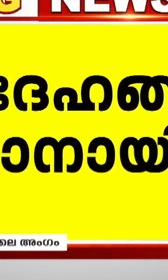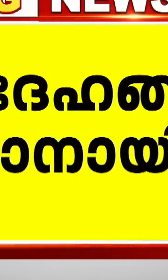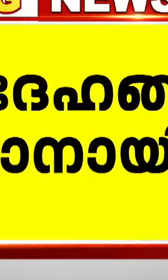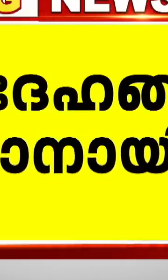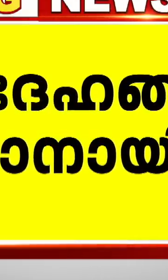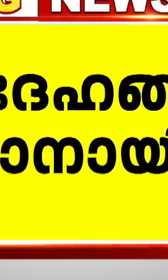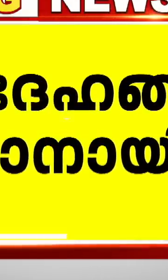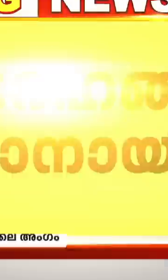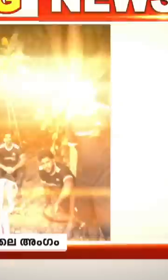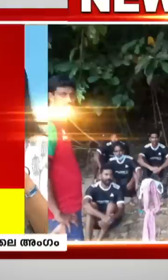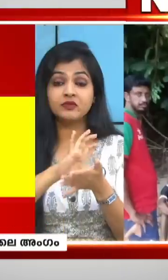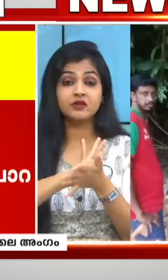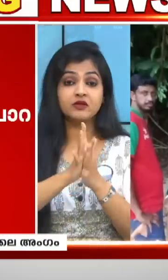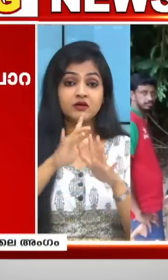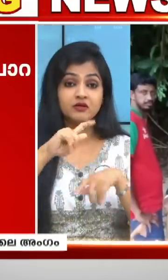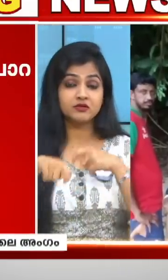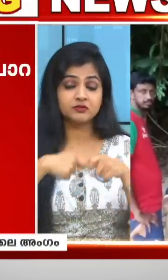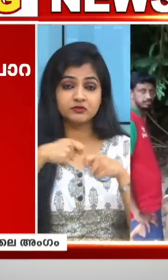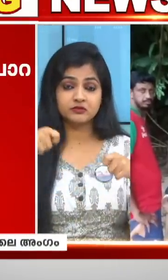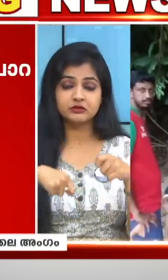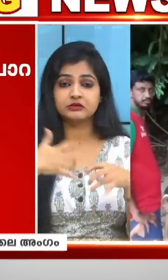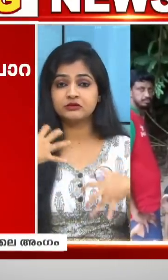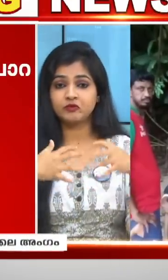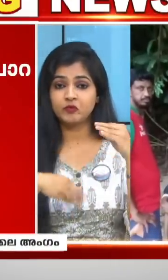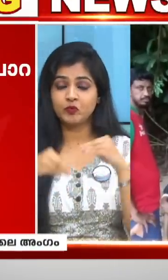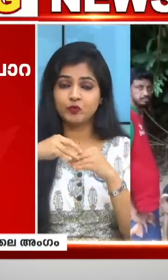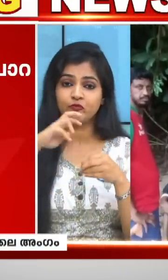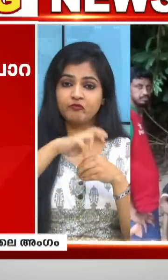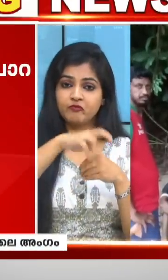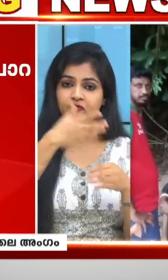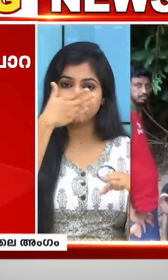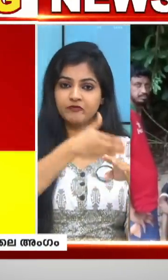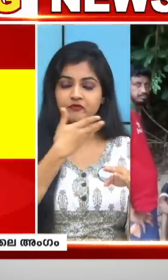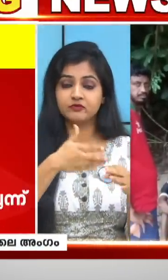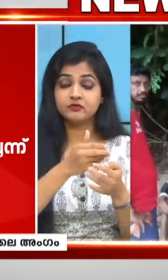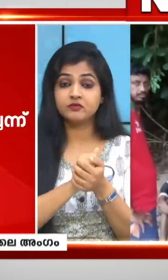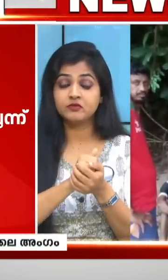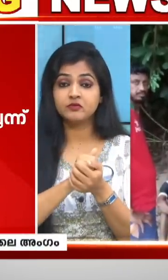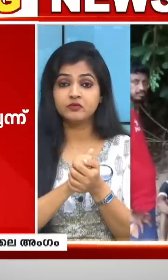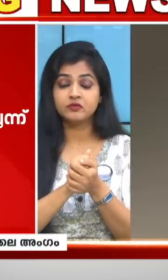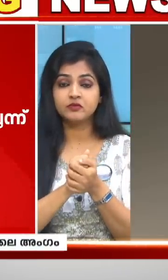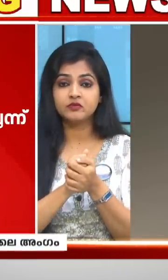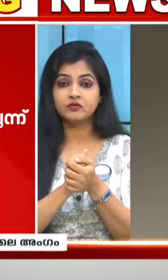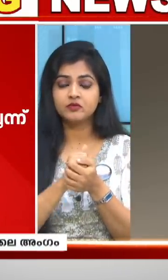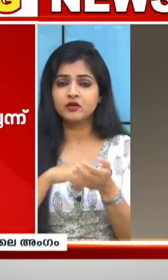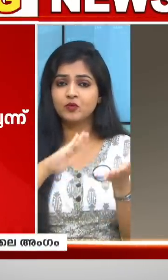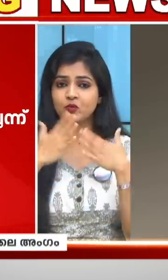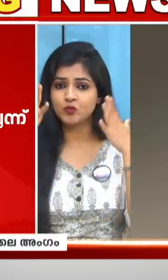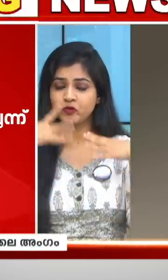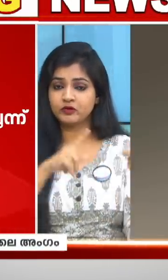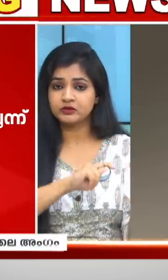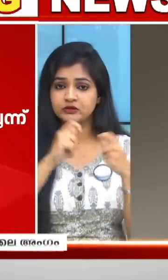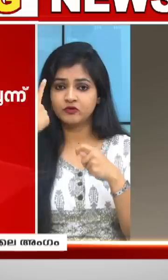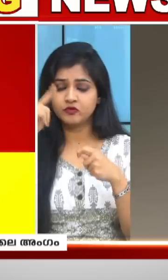നമ്മൾ കയറൊക്കെ ഇട്ട് കുറച്ച് ഇതിലാണ് നമ്മൾ ഇറങ്ങിയത്. എന്തായാലും പിന്നെ ബോഡി ഇനി അലി, ഇത് ഈ മൃതദേഹങ്ങൾ മാറ്റുന്നതിനെ കുറിച്ച് തുടർ